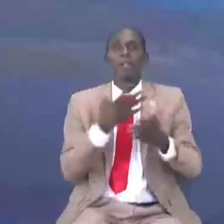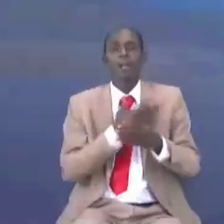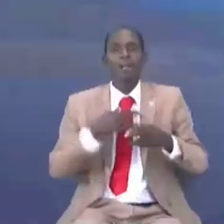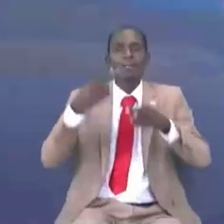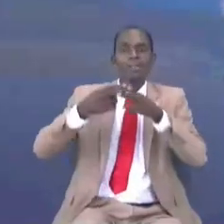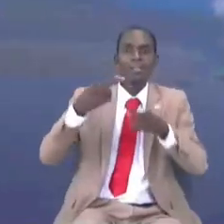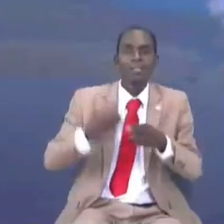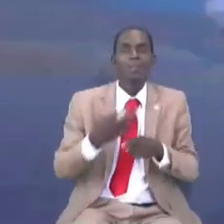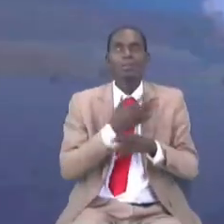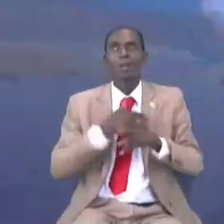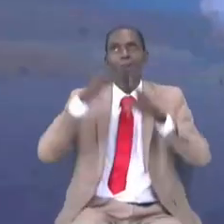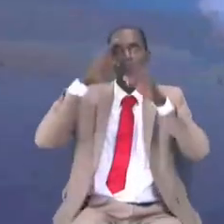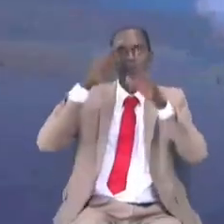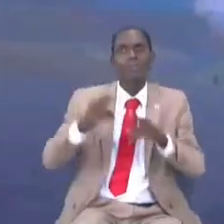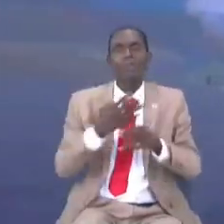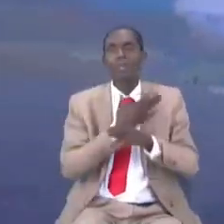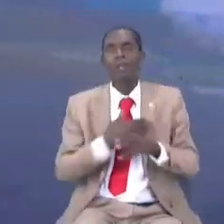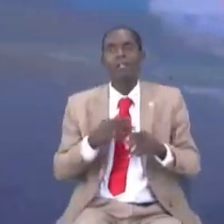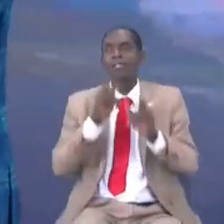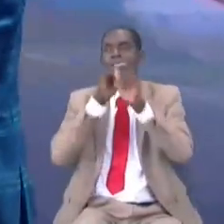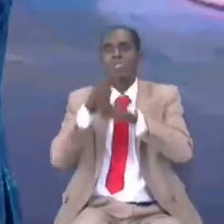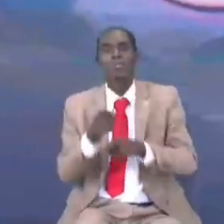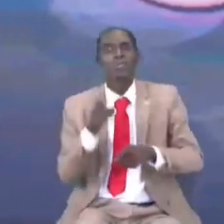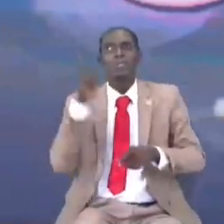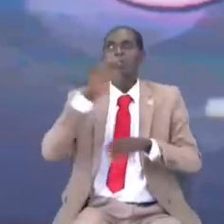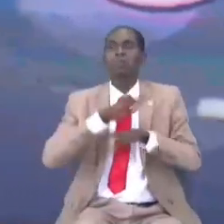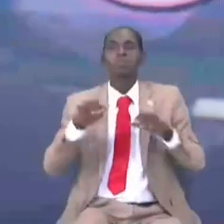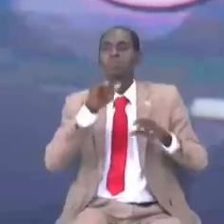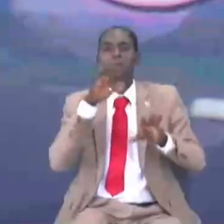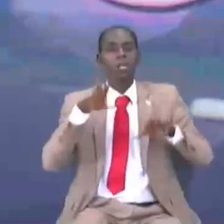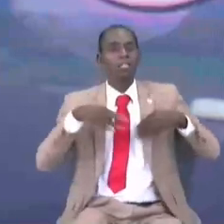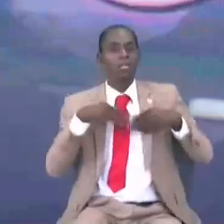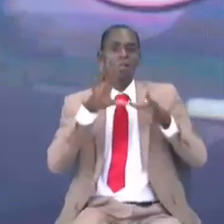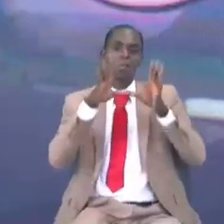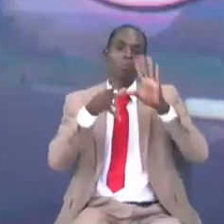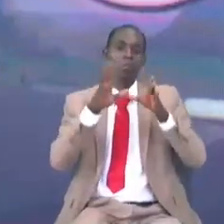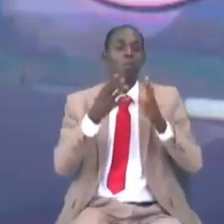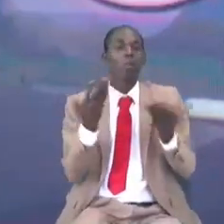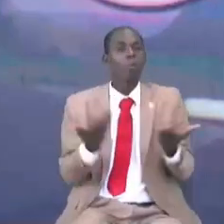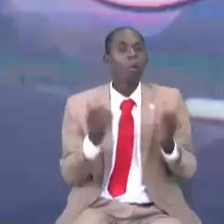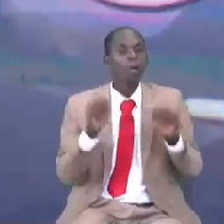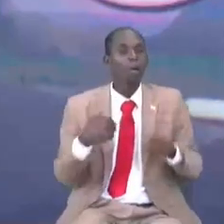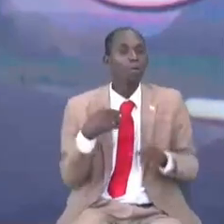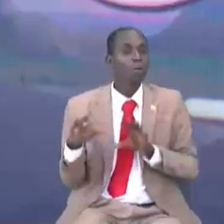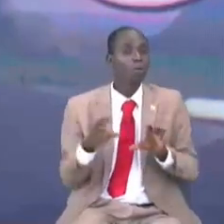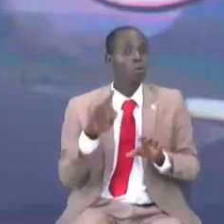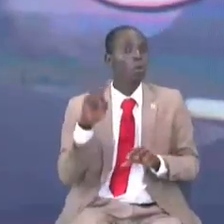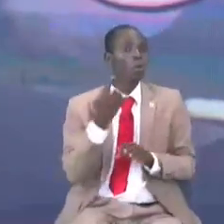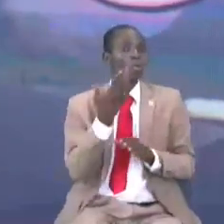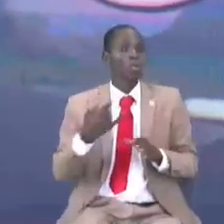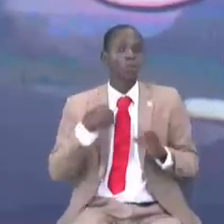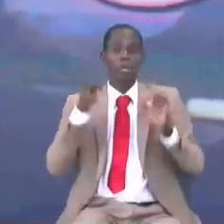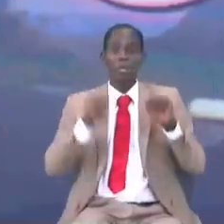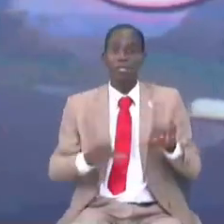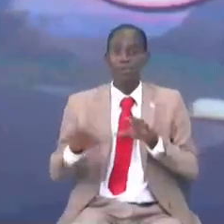ne se soumet pas aux flatteries. Que pouvons-nous faire? La seule chose que nous pouvons faire, c'est que nous nous repentons et que nous revenons